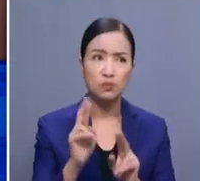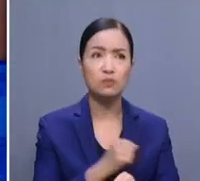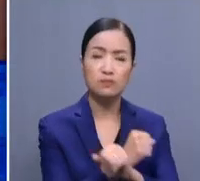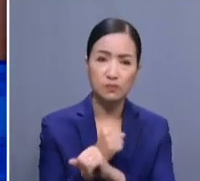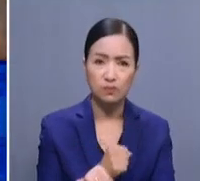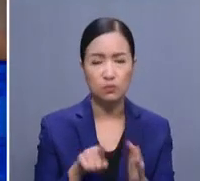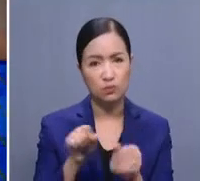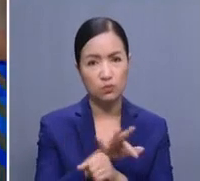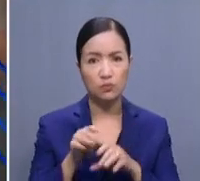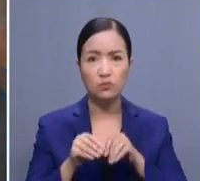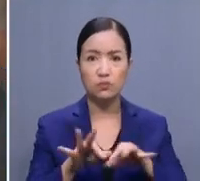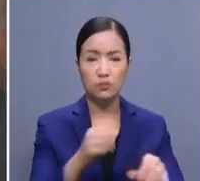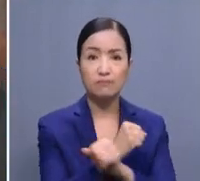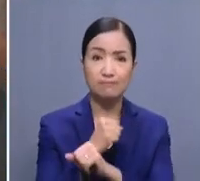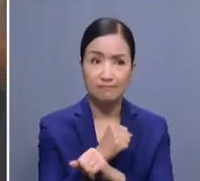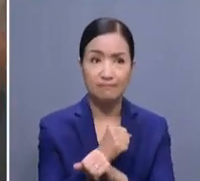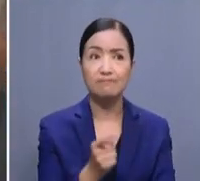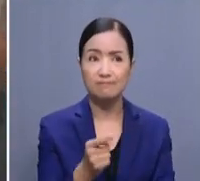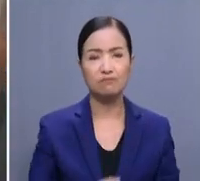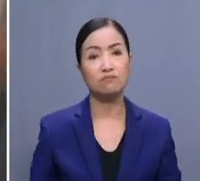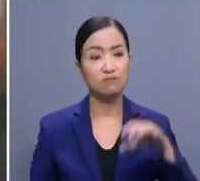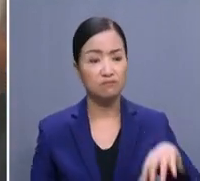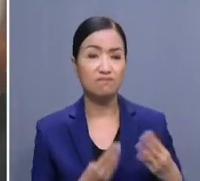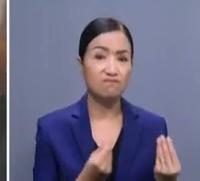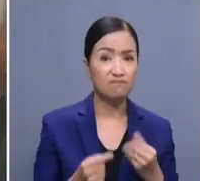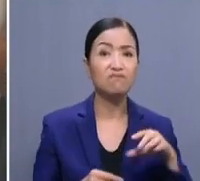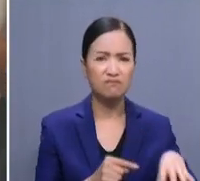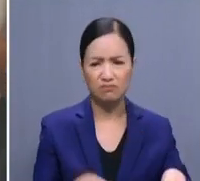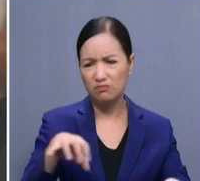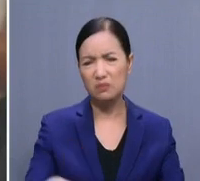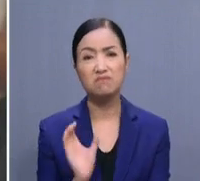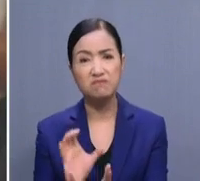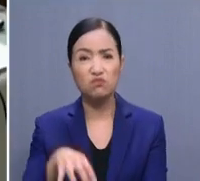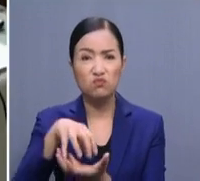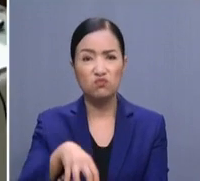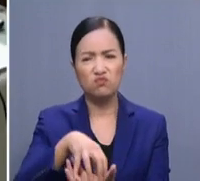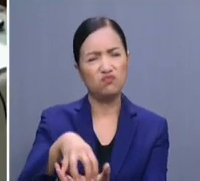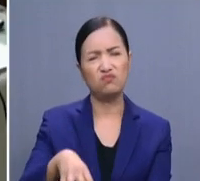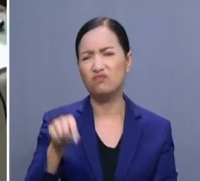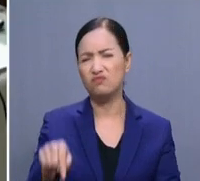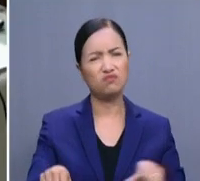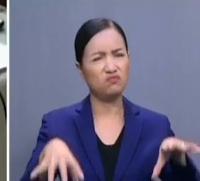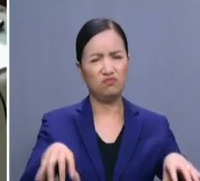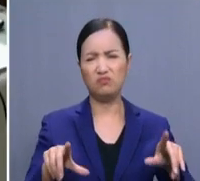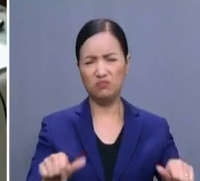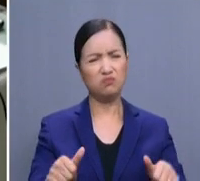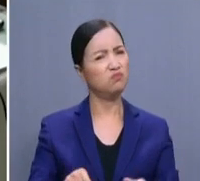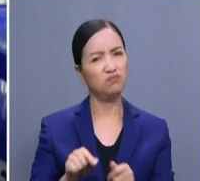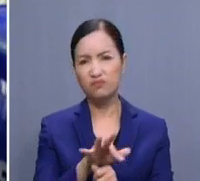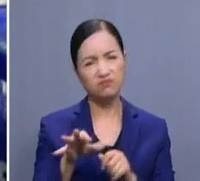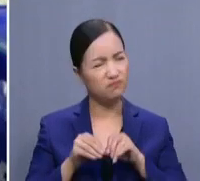ป้องกันการแพร่ระบาดของโควิด -19 ค่ะ กับสถานบันเทิงกับบ่อนเนี่ยเป็นเหมือน1ใน2จุดหลักที่มีการระบาดระลอกใหม่ใน